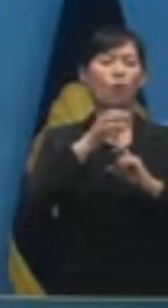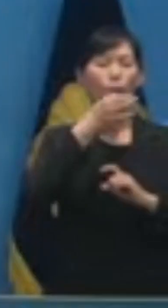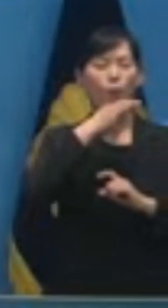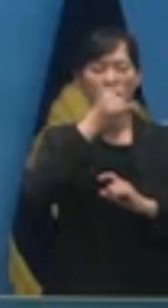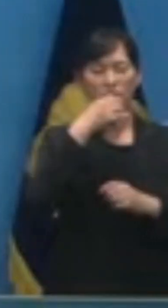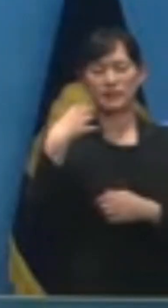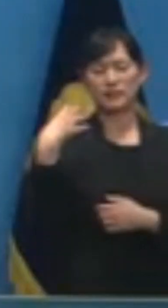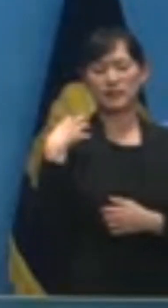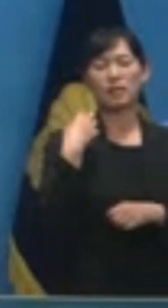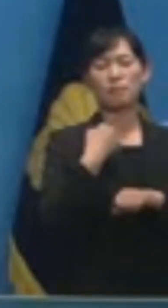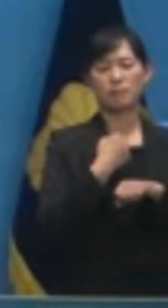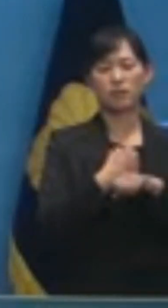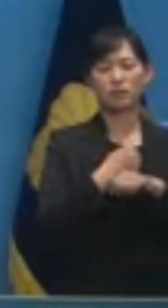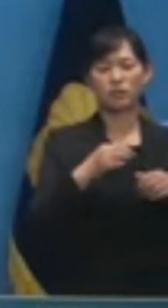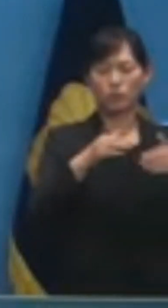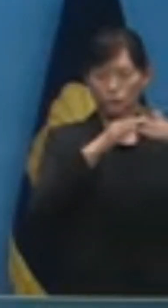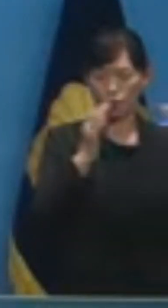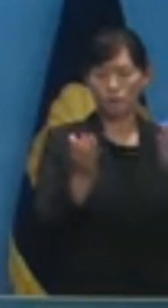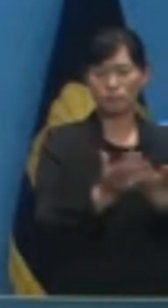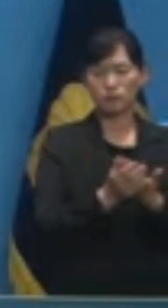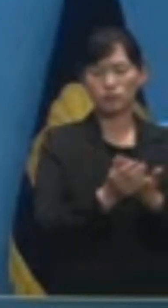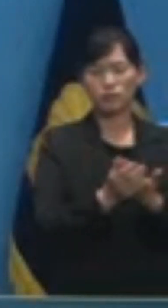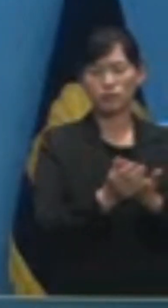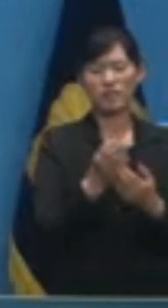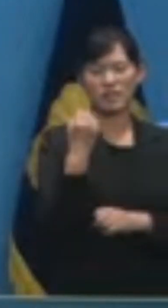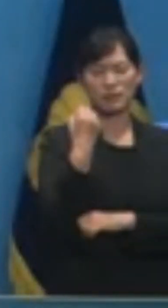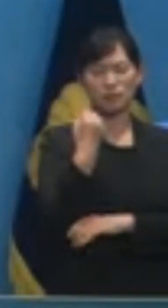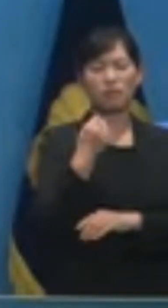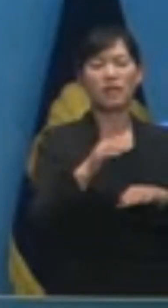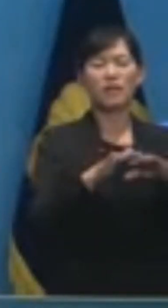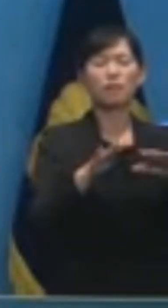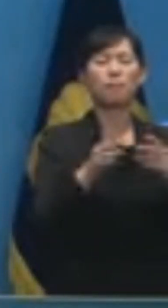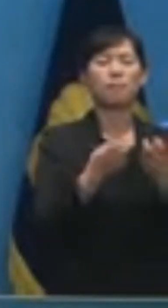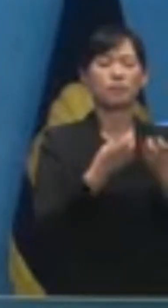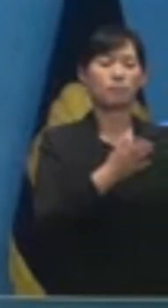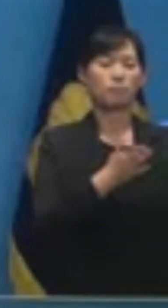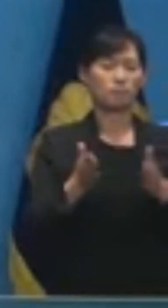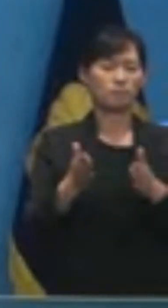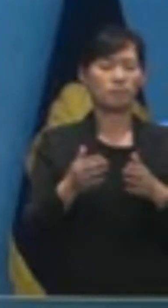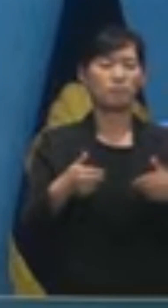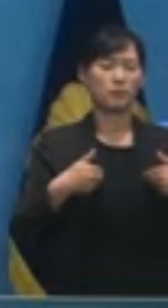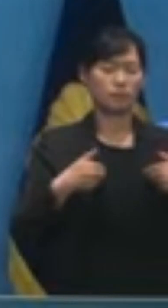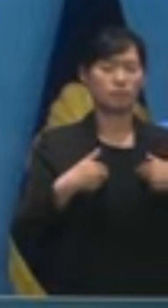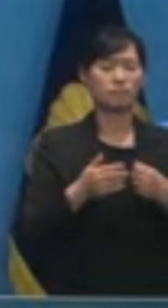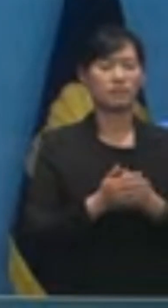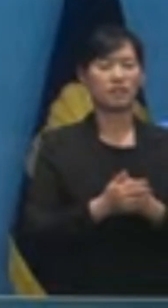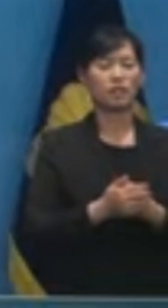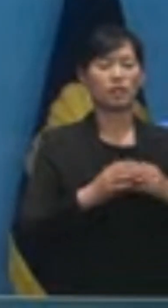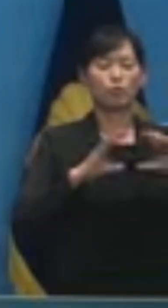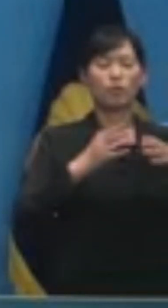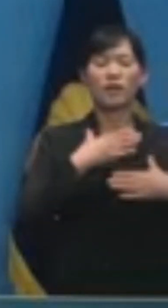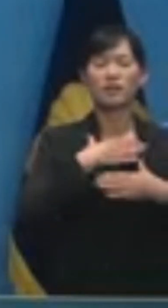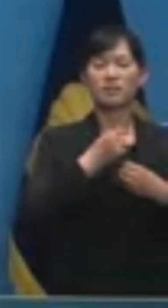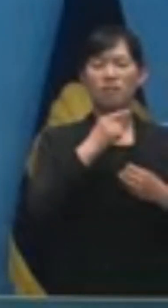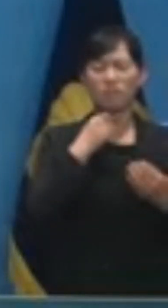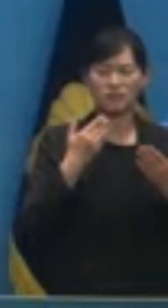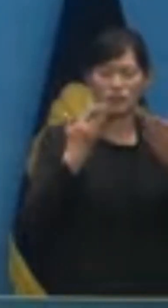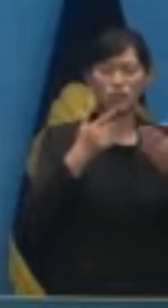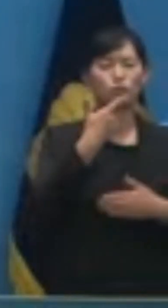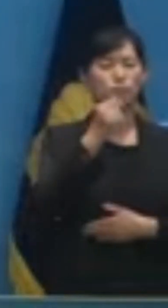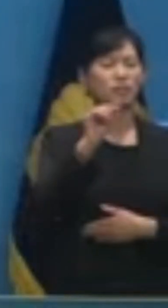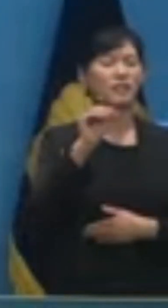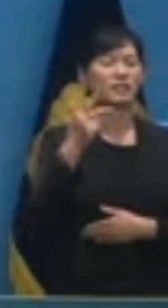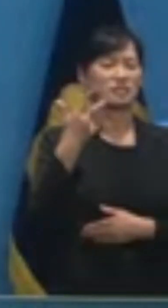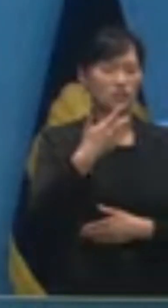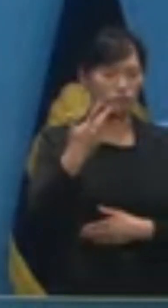효율적으로 책임질 종합적이고 근본적인 대책이 필요한 때이다. 국가안전에 헌신하고 있는 6만